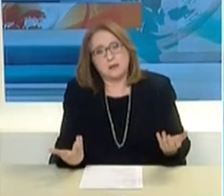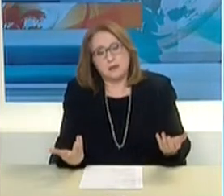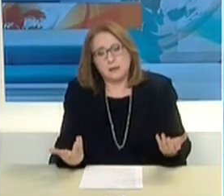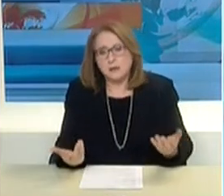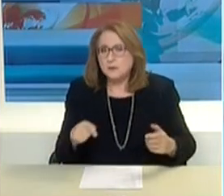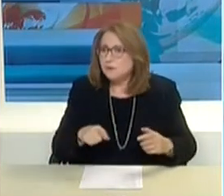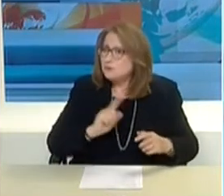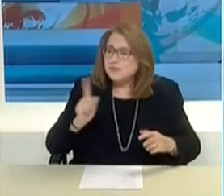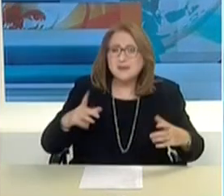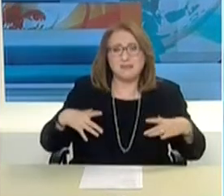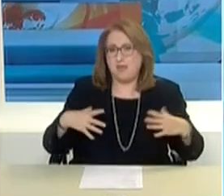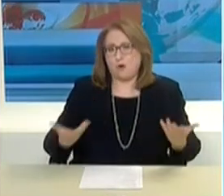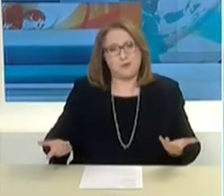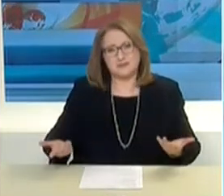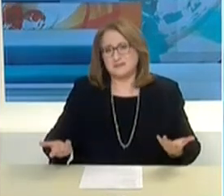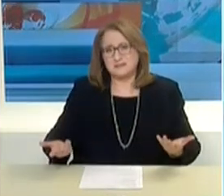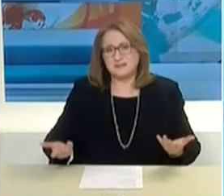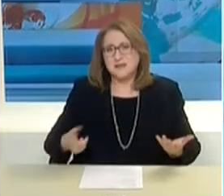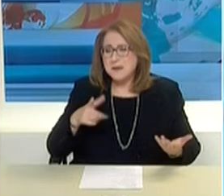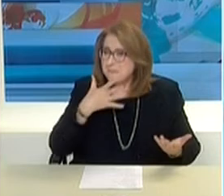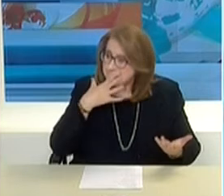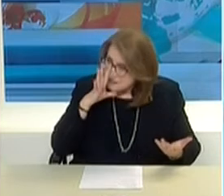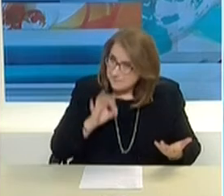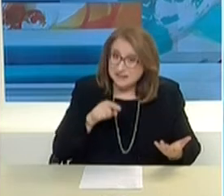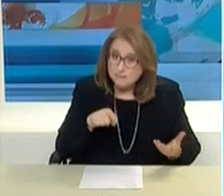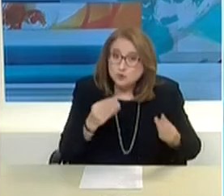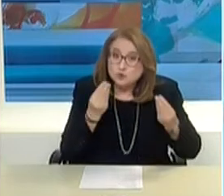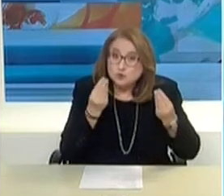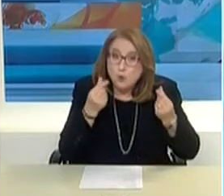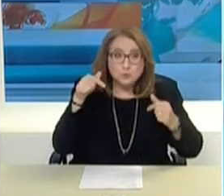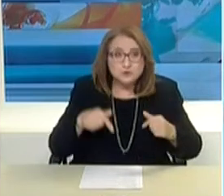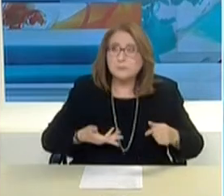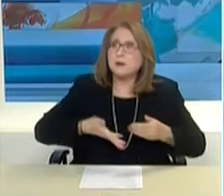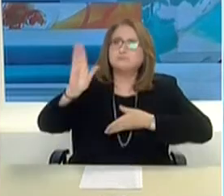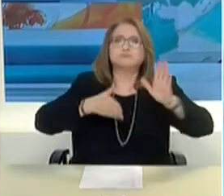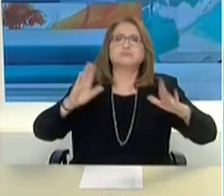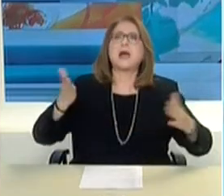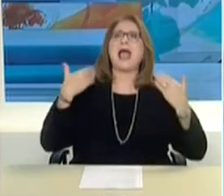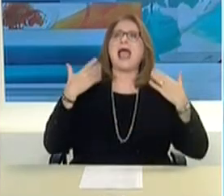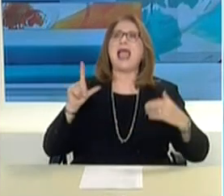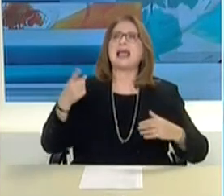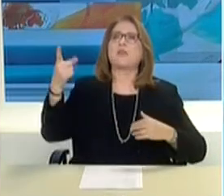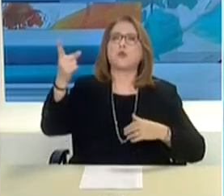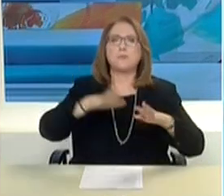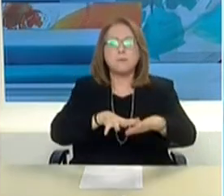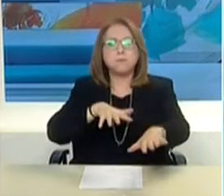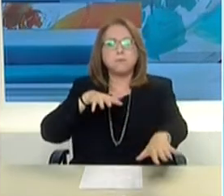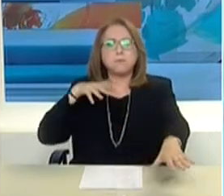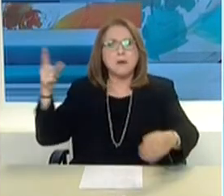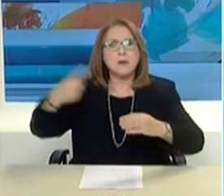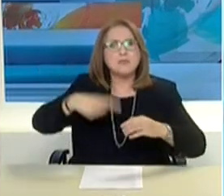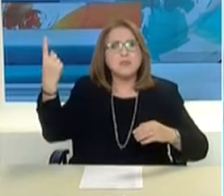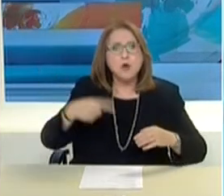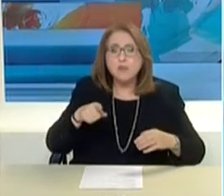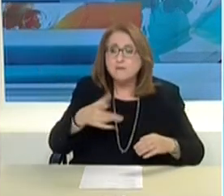Αυτές οι συμπεριφορές υποβαθμίζουν όλη μας την προσπάθεια. Αυξάνουν τον κίνδυνο για επέκταση της νόσου σε